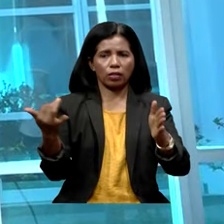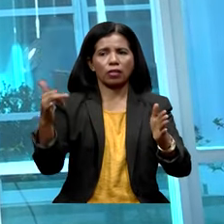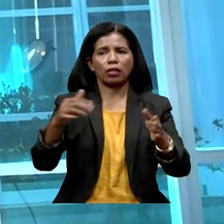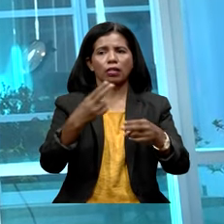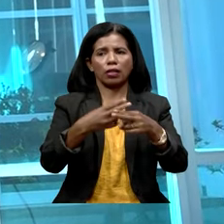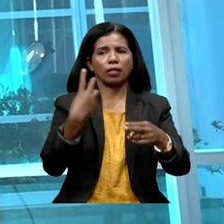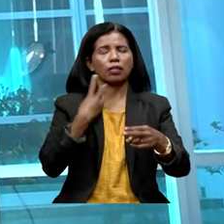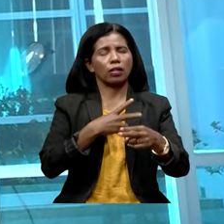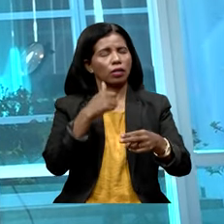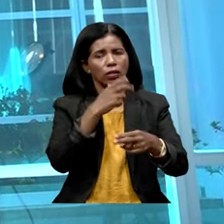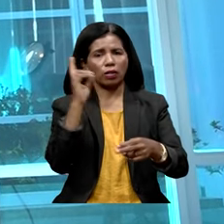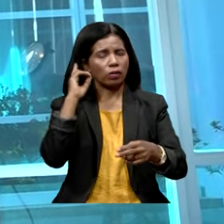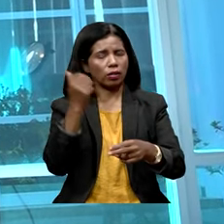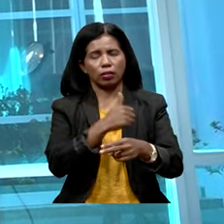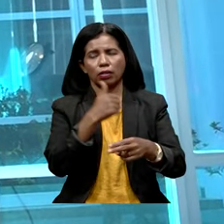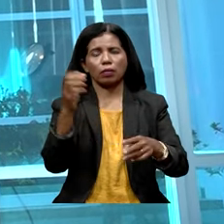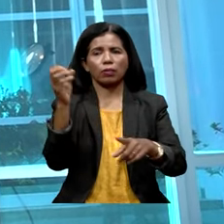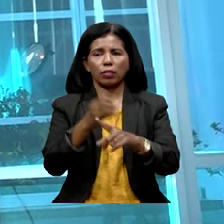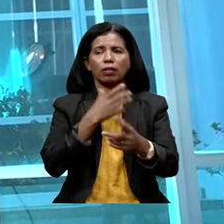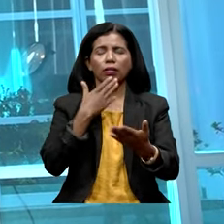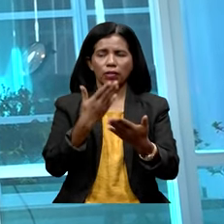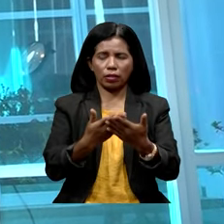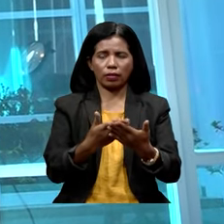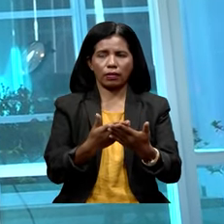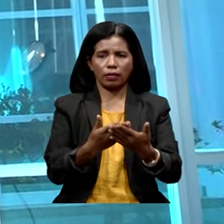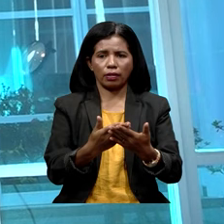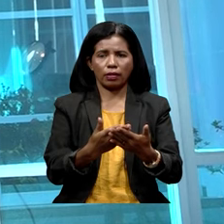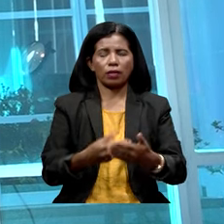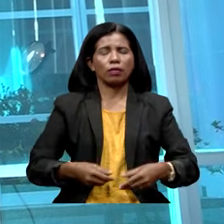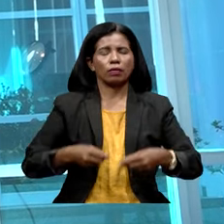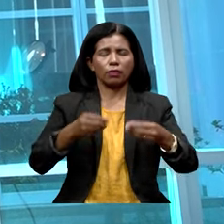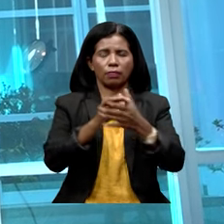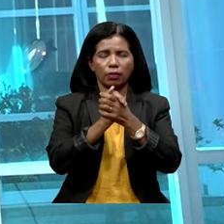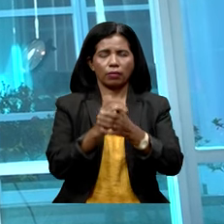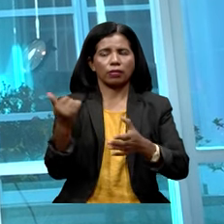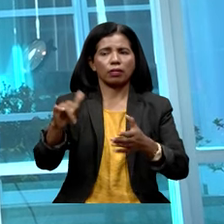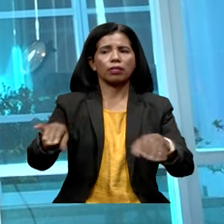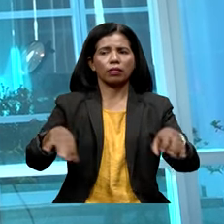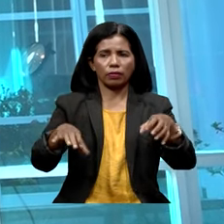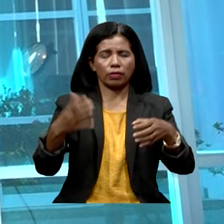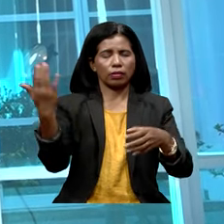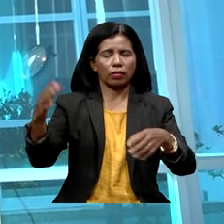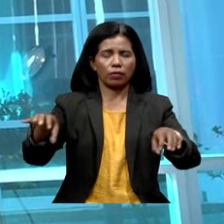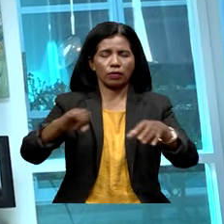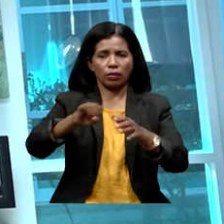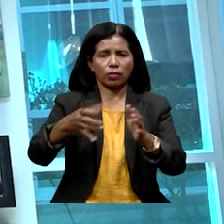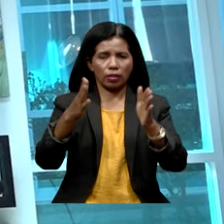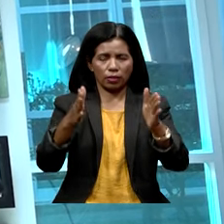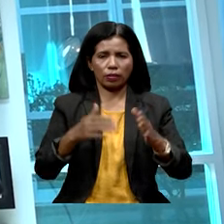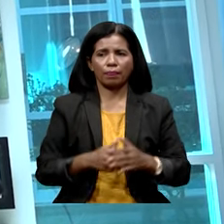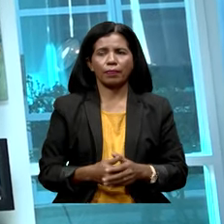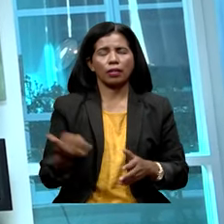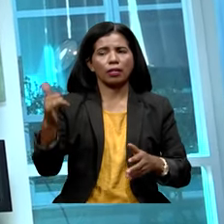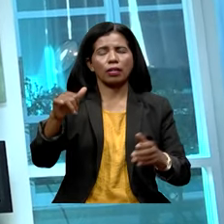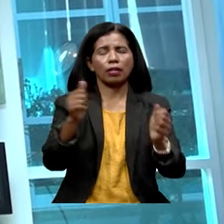itu ron sihir selektan. Pertanda pertunda dia kira. No, desa jawa sihir tiana bon sukses iya iya servis jurnalista ini. Sihir